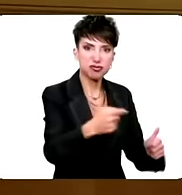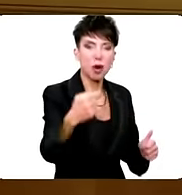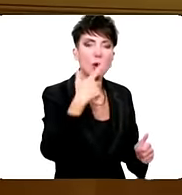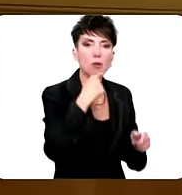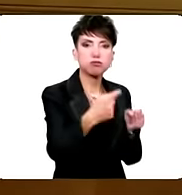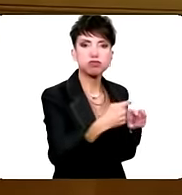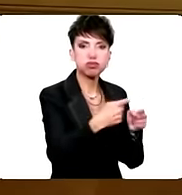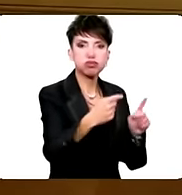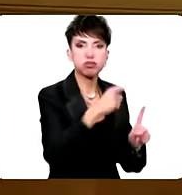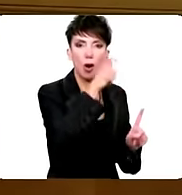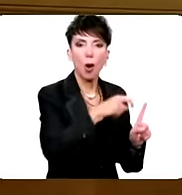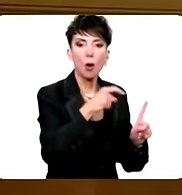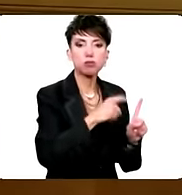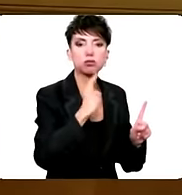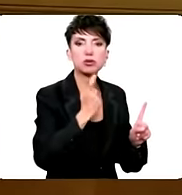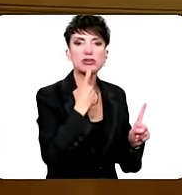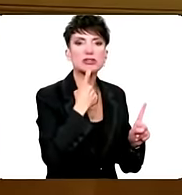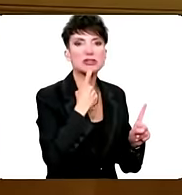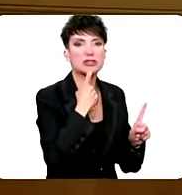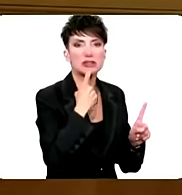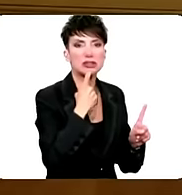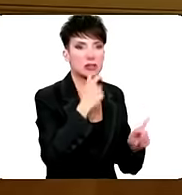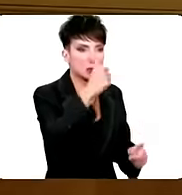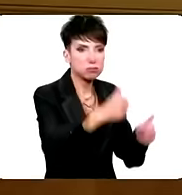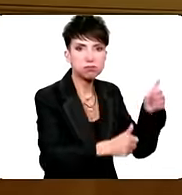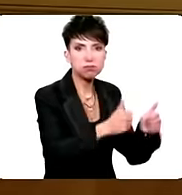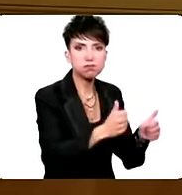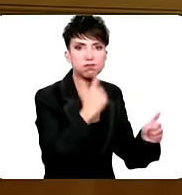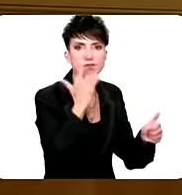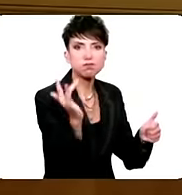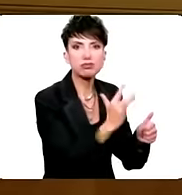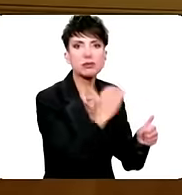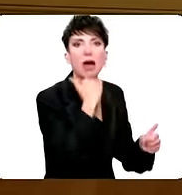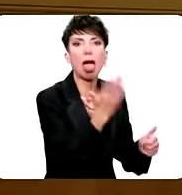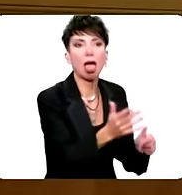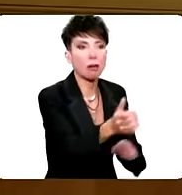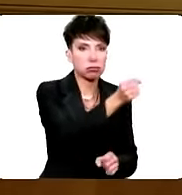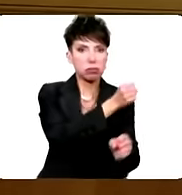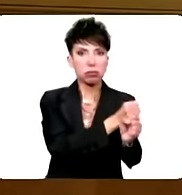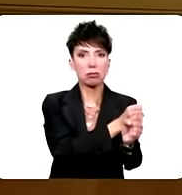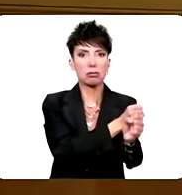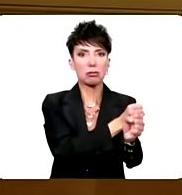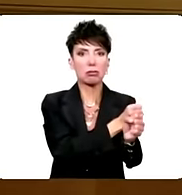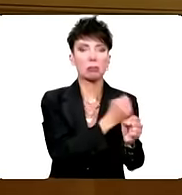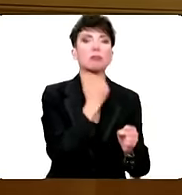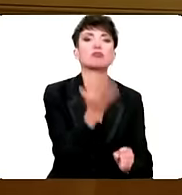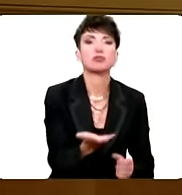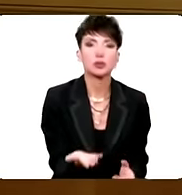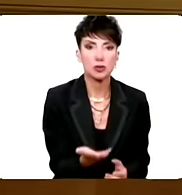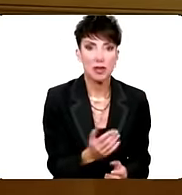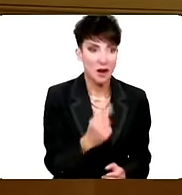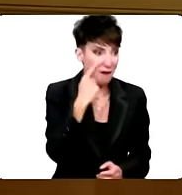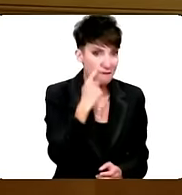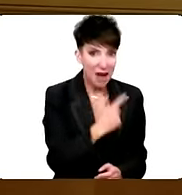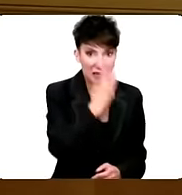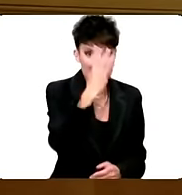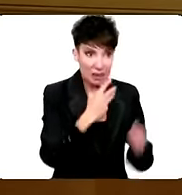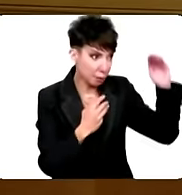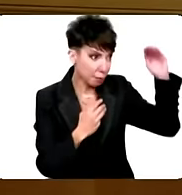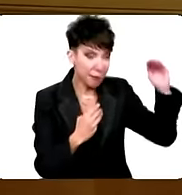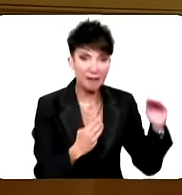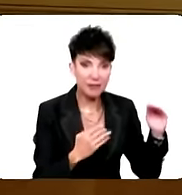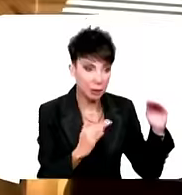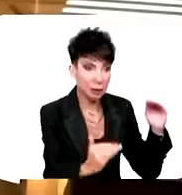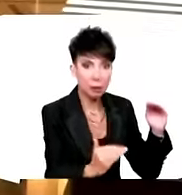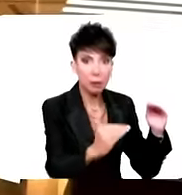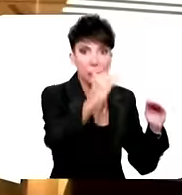είναι δεύτερος. Και απέτυχε. Όταν ο ΣΥΡΙΖΑ σημείωσε σημαντική πτώση. Δεν είναι ότι ανέβηκε.